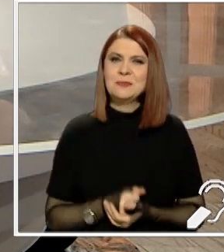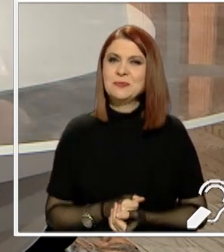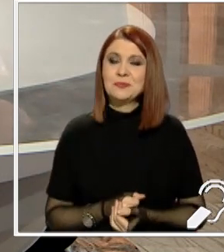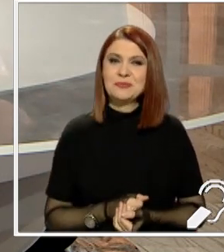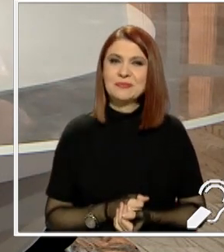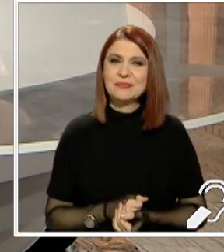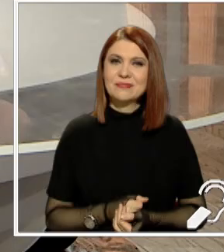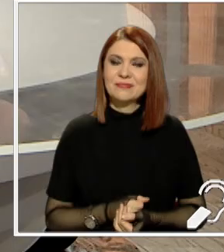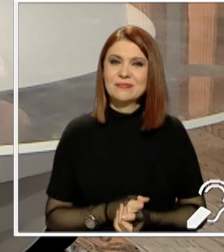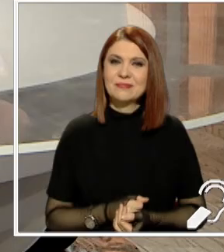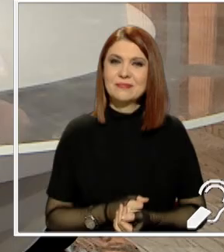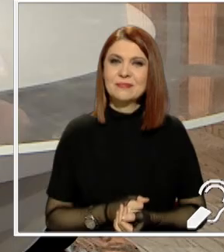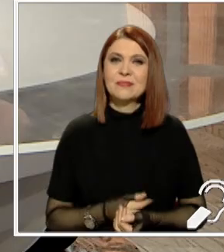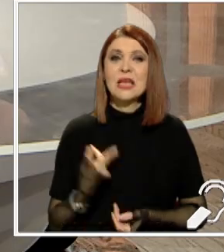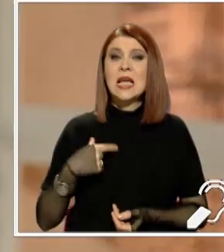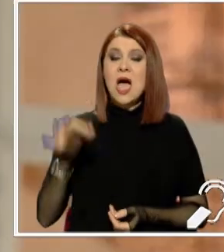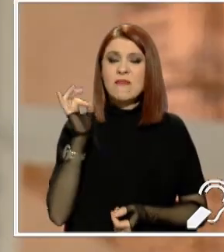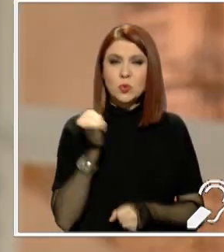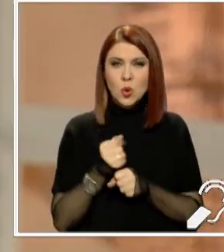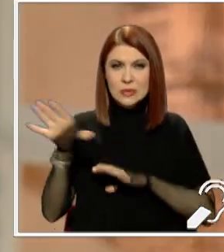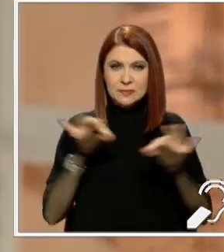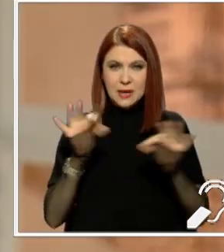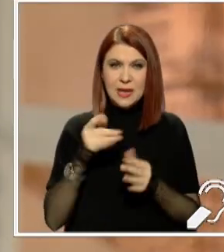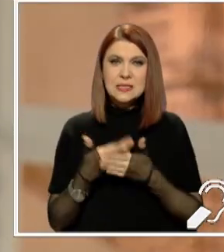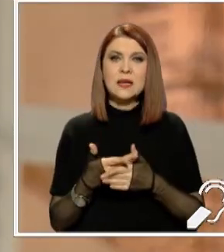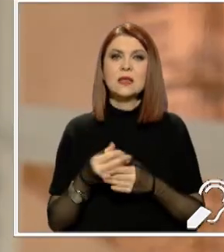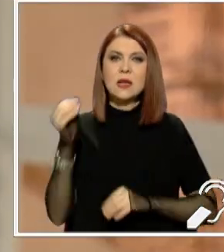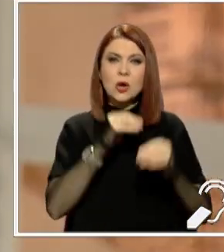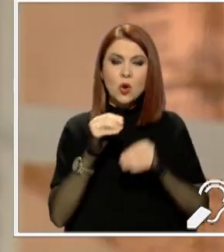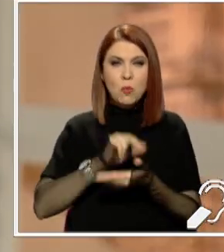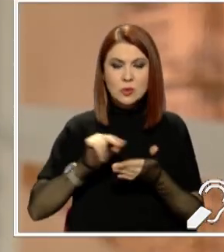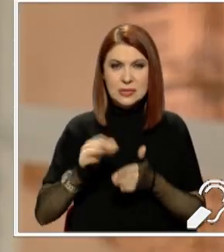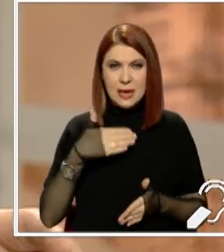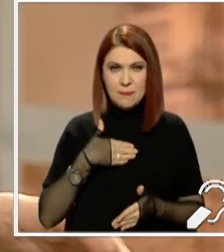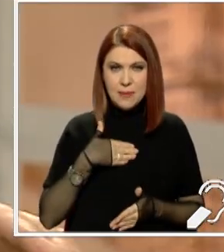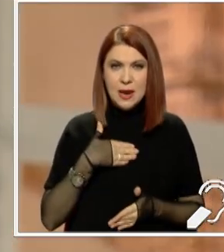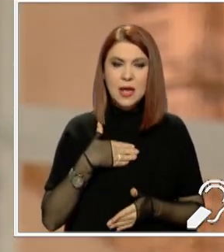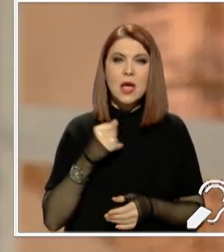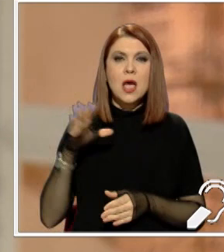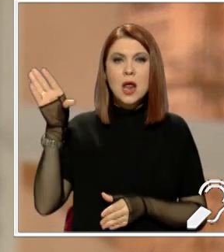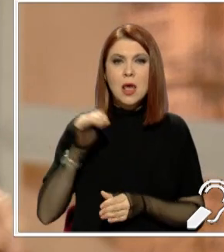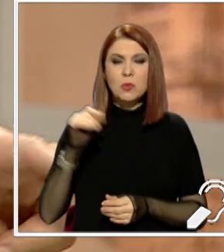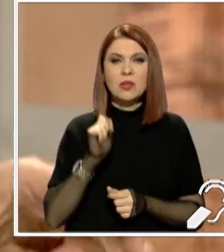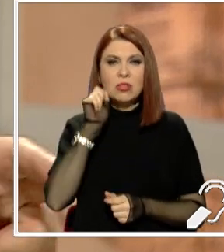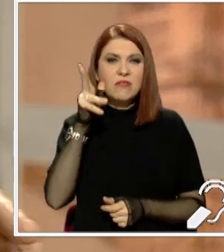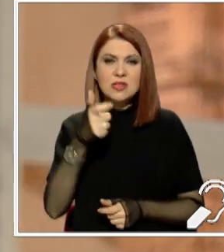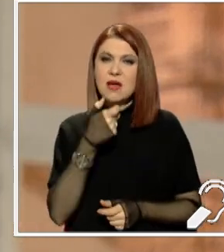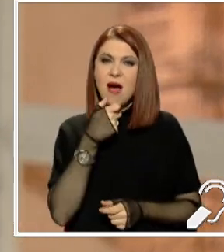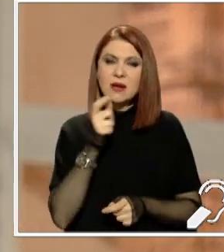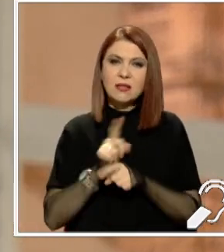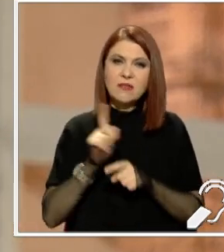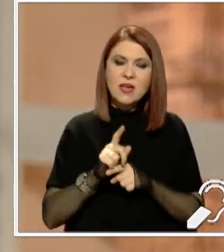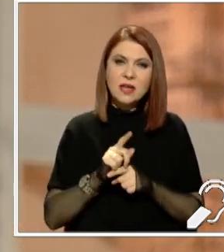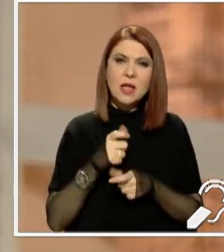Well, I made a special selection of my original compositions, which I recorded in different years on my different